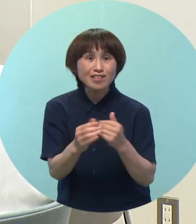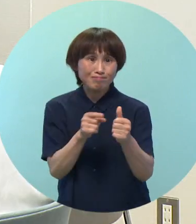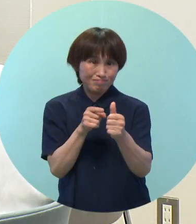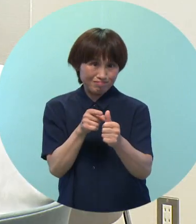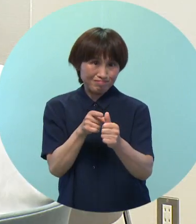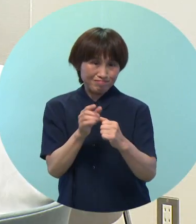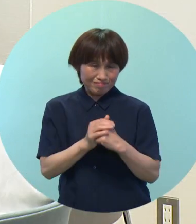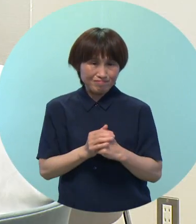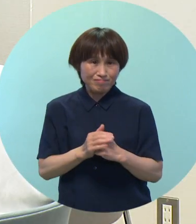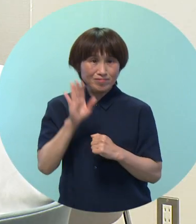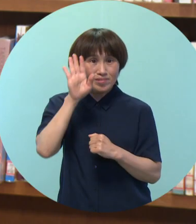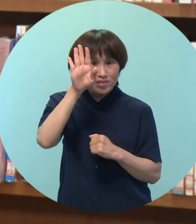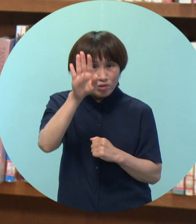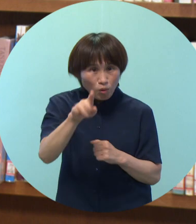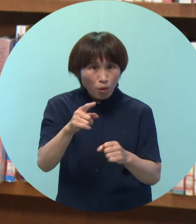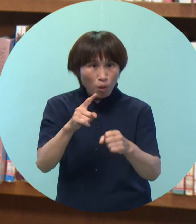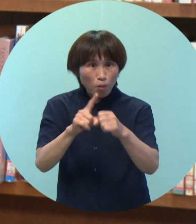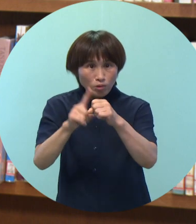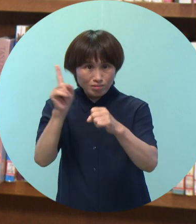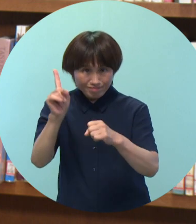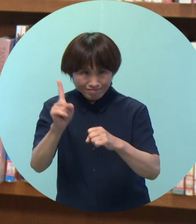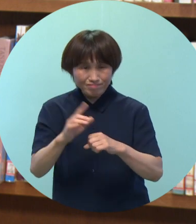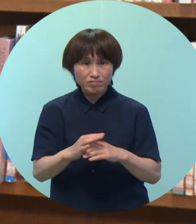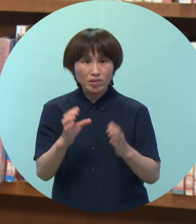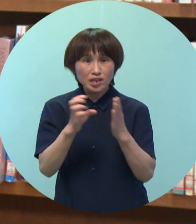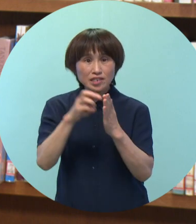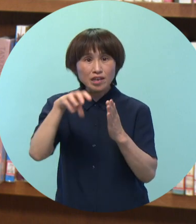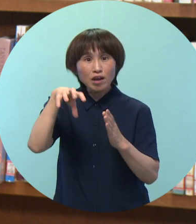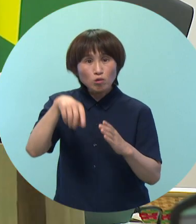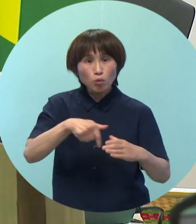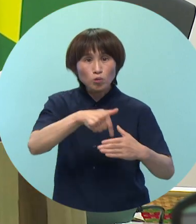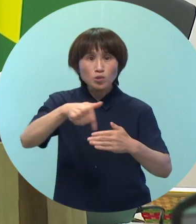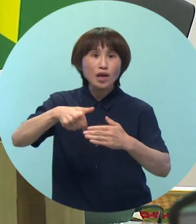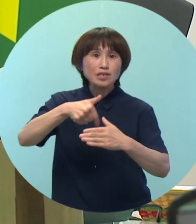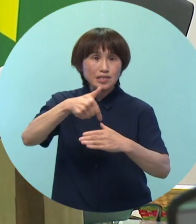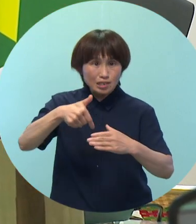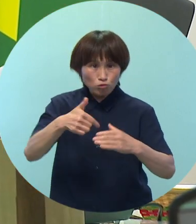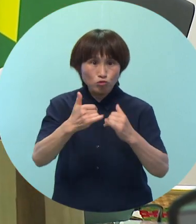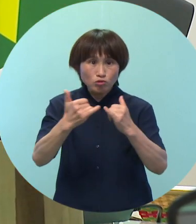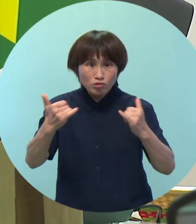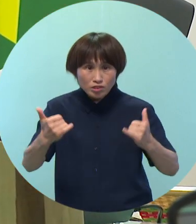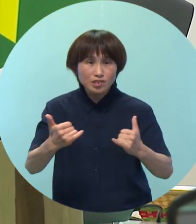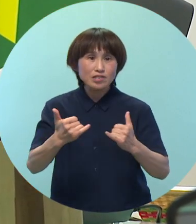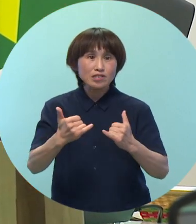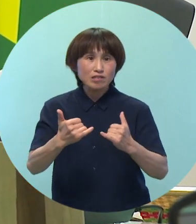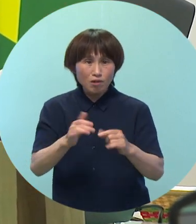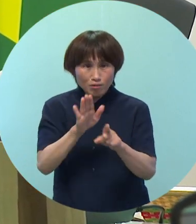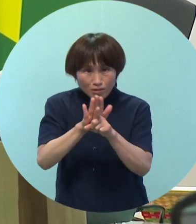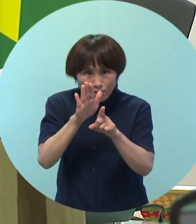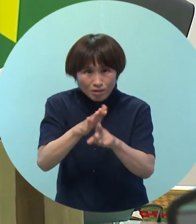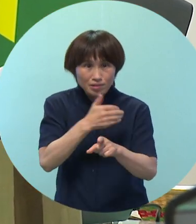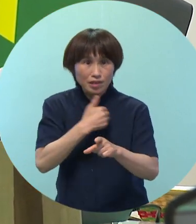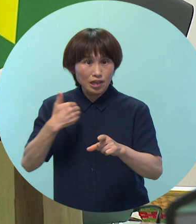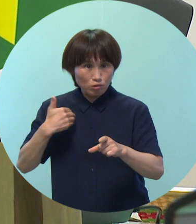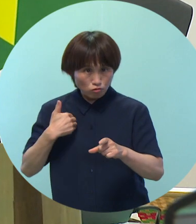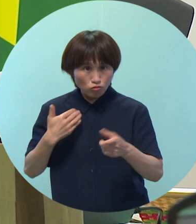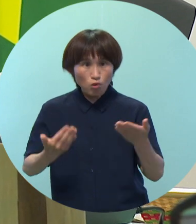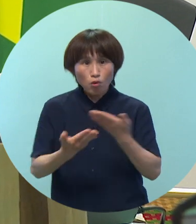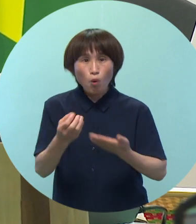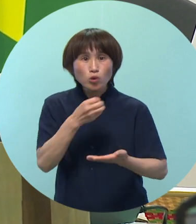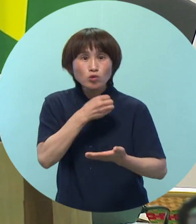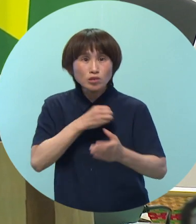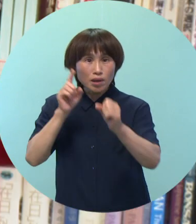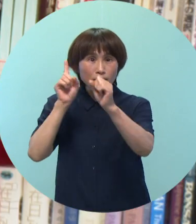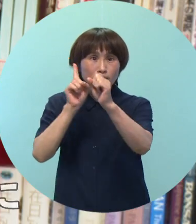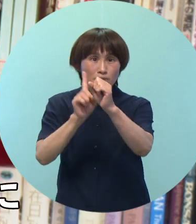は？ 石川県に住んでいるブラジル人のためになる国際交流を目指し